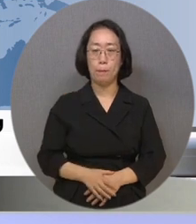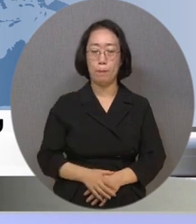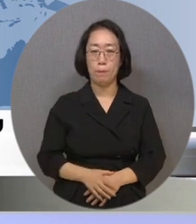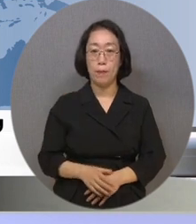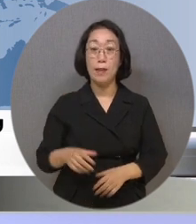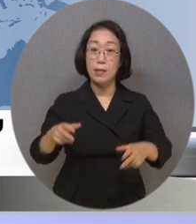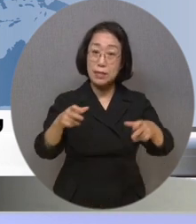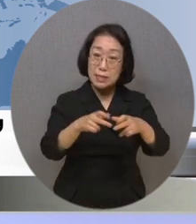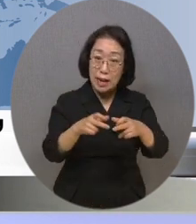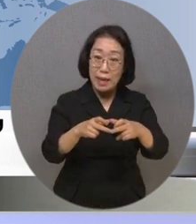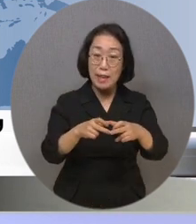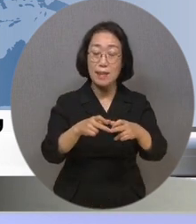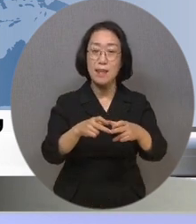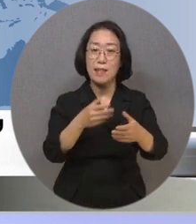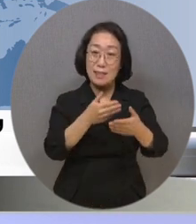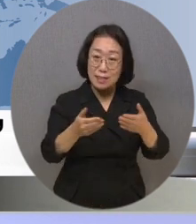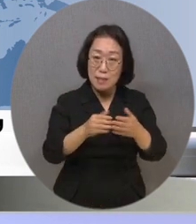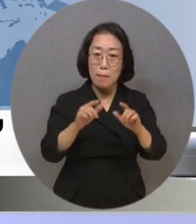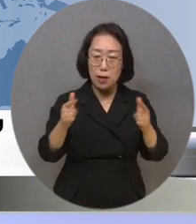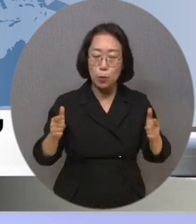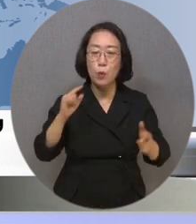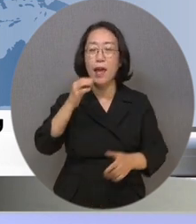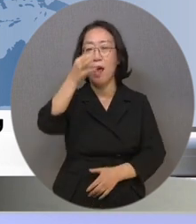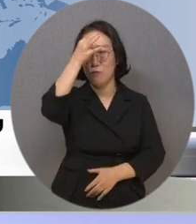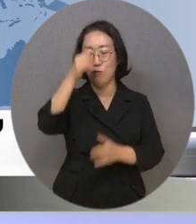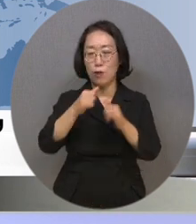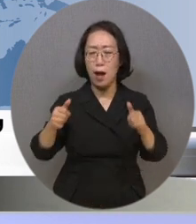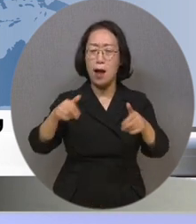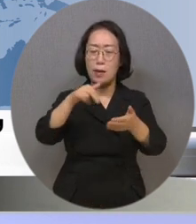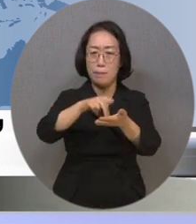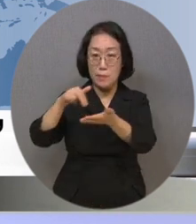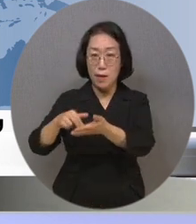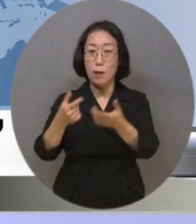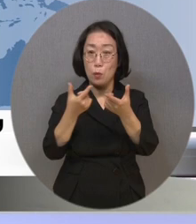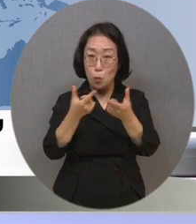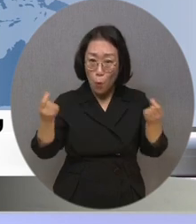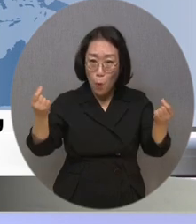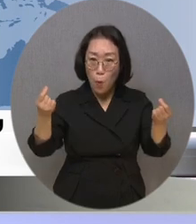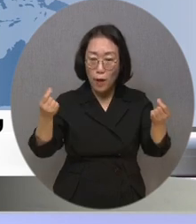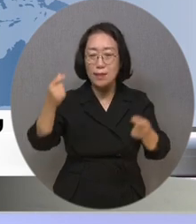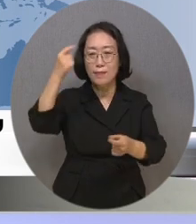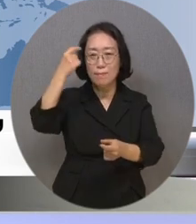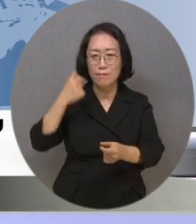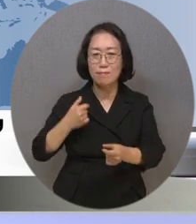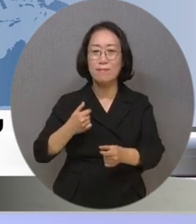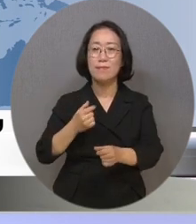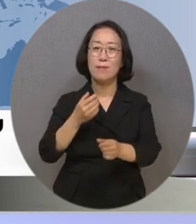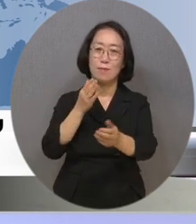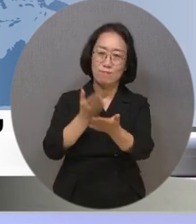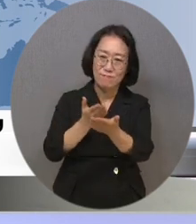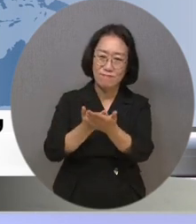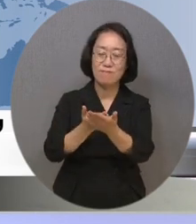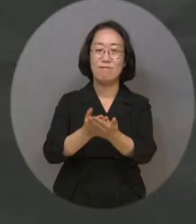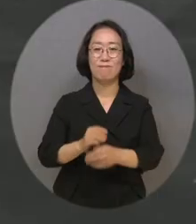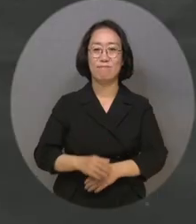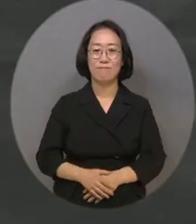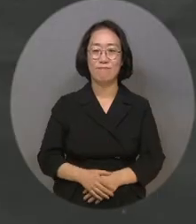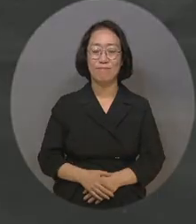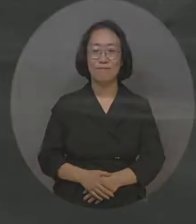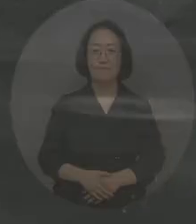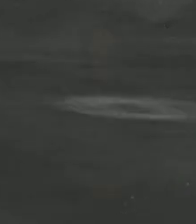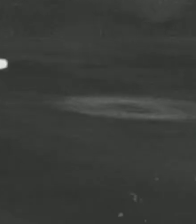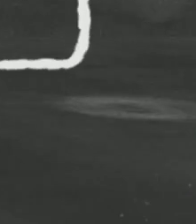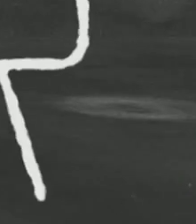이상 장애인의 작품이 아닌 예술가의 작품으로 당당히 인정받길 원하는 이들의 목소리를 들어봤습니다.